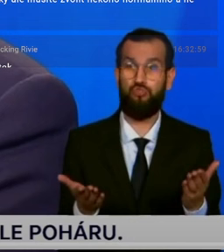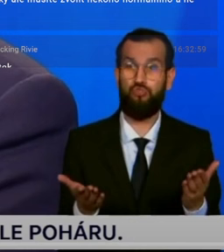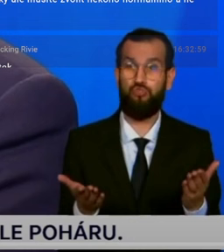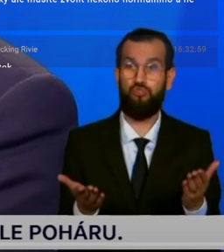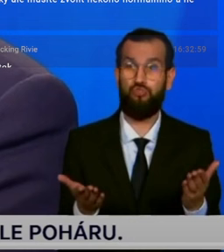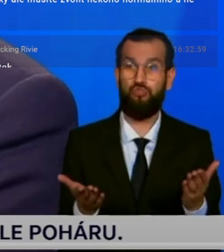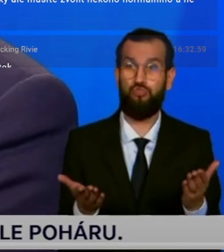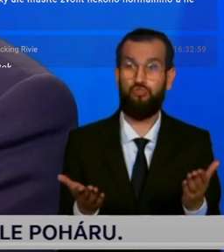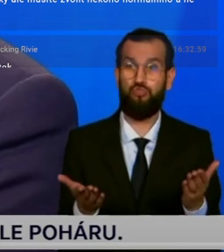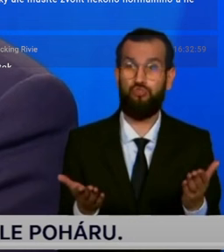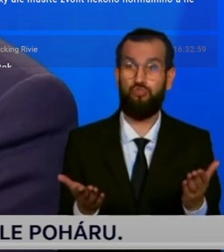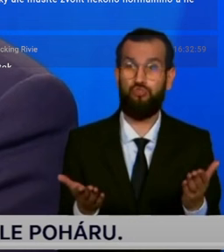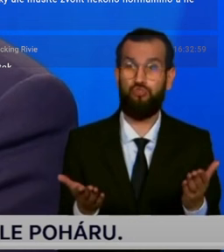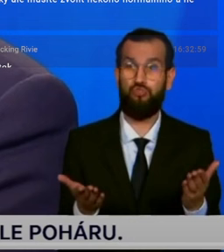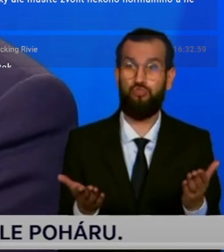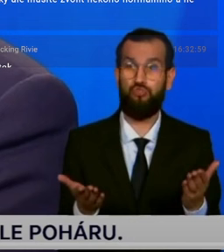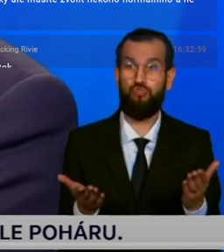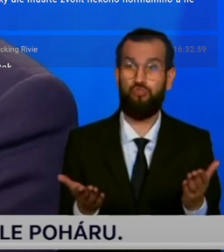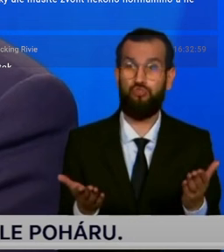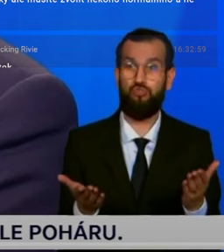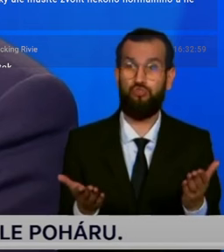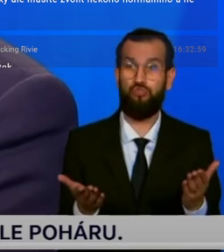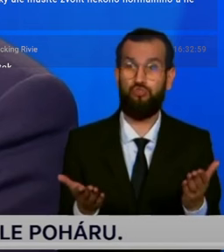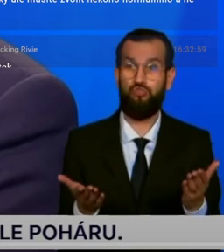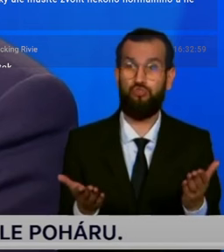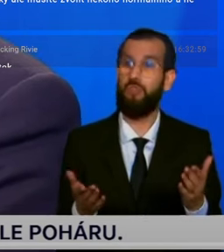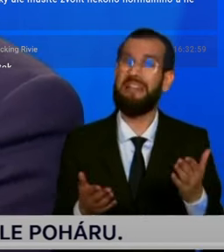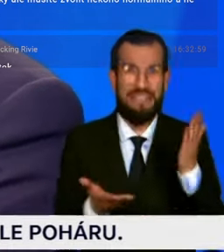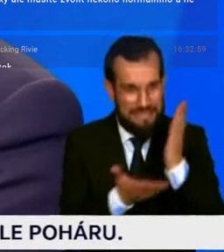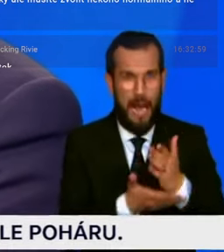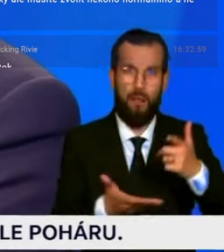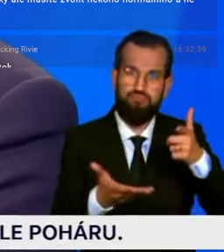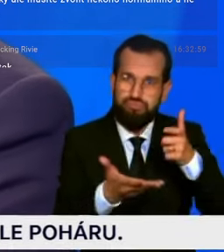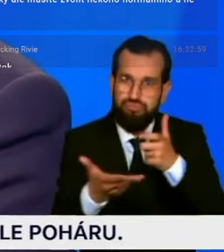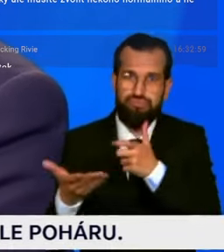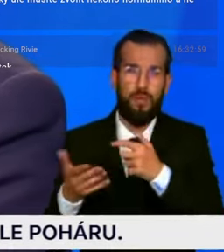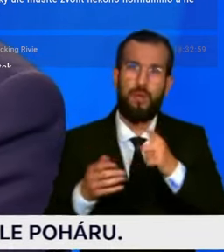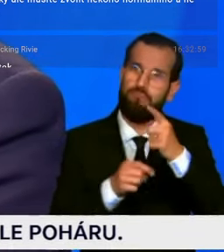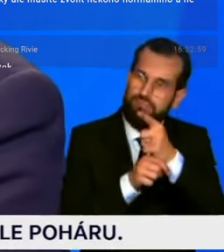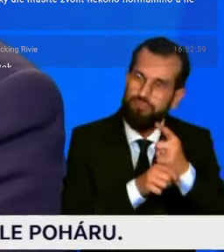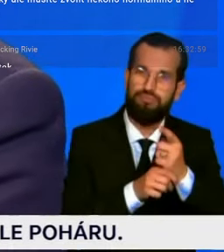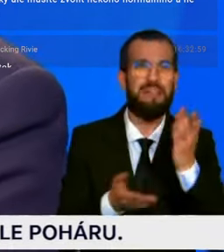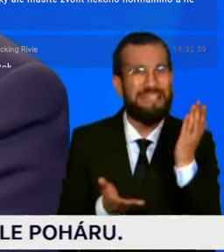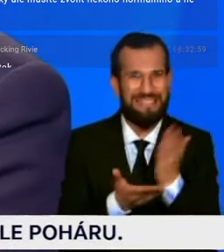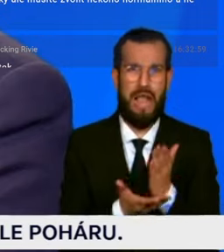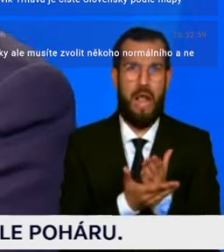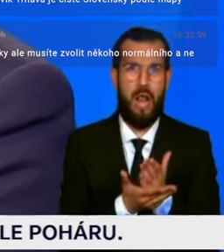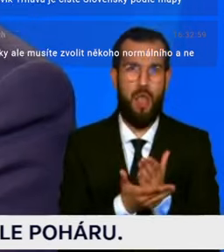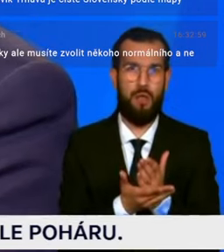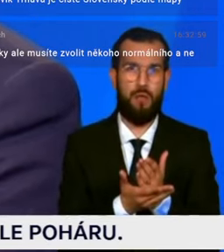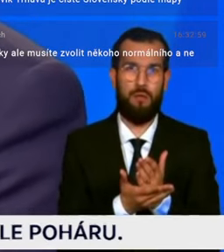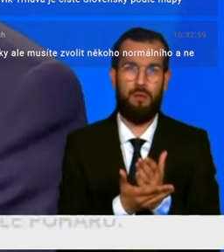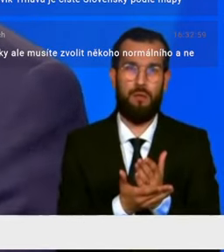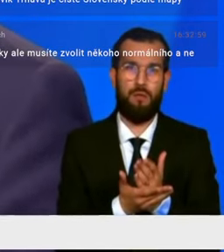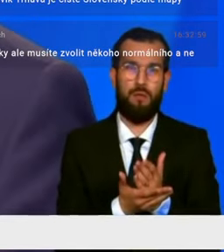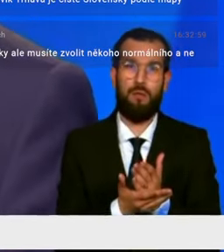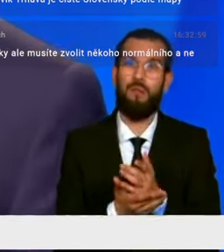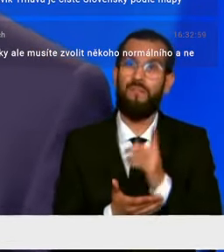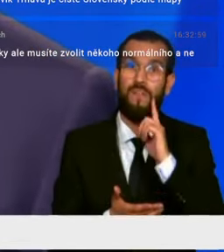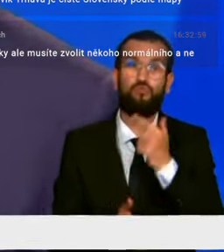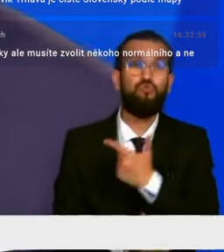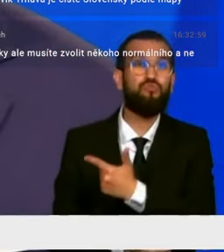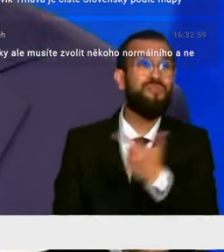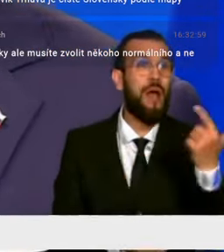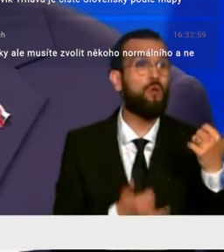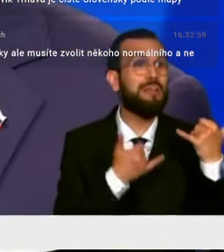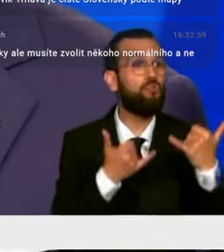zaujímalo Sao Pali Putina č si o tom myslí No aby sa prestalo vojenský konflikt udržiavať pretože po dva roky